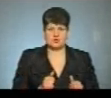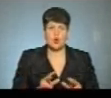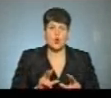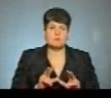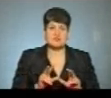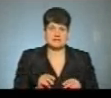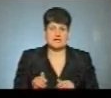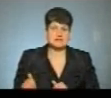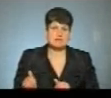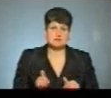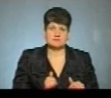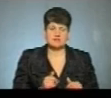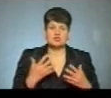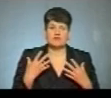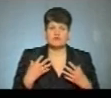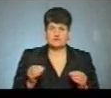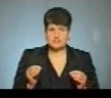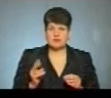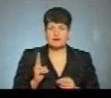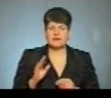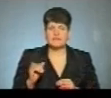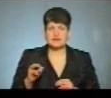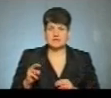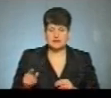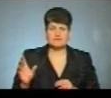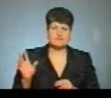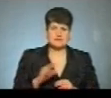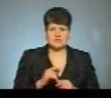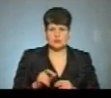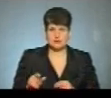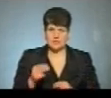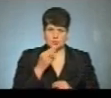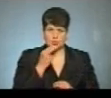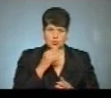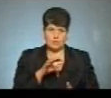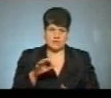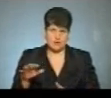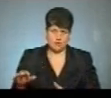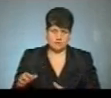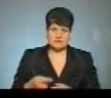обіцяє забезпечити вже в квітні місяці всіх цих людей продуктовими наборами. Це